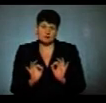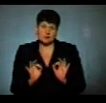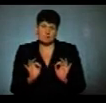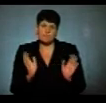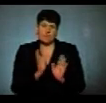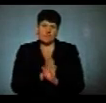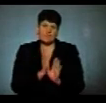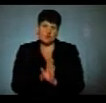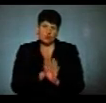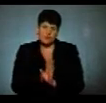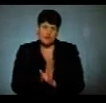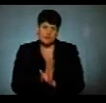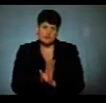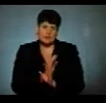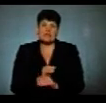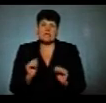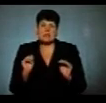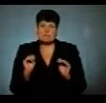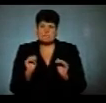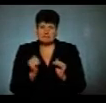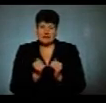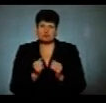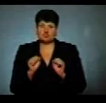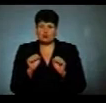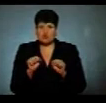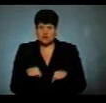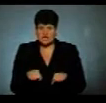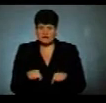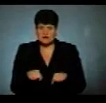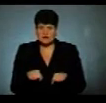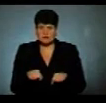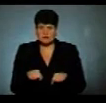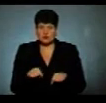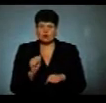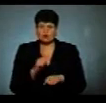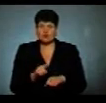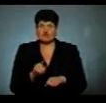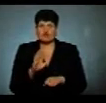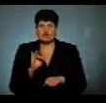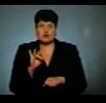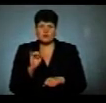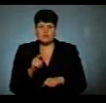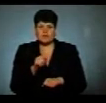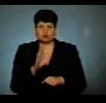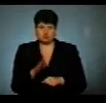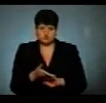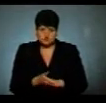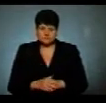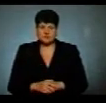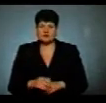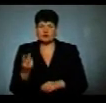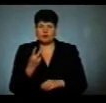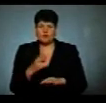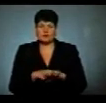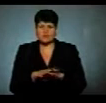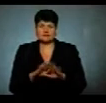провітрювання і меншу можливість того, що вірус там буде зберігатися. Крім того, цим двом ринкам доведено